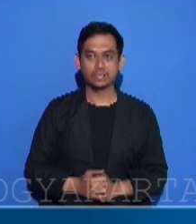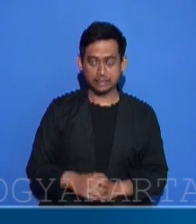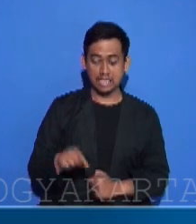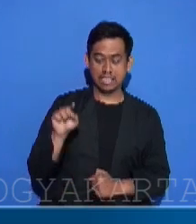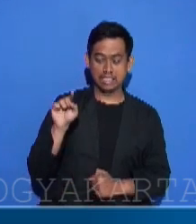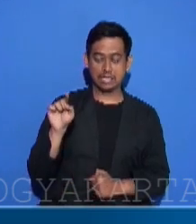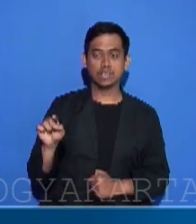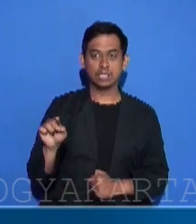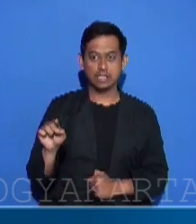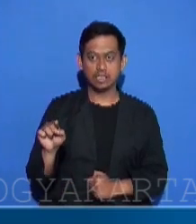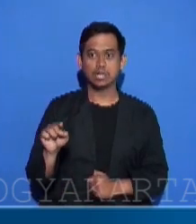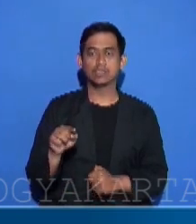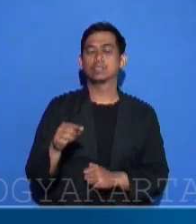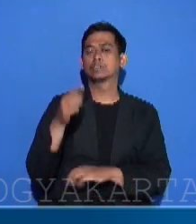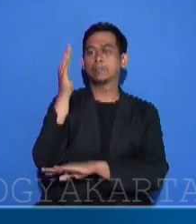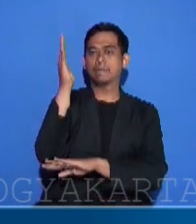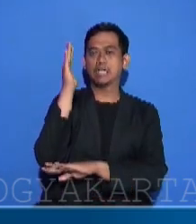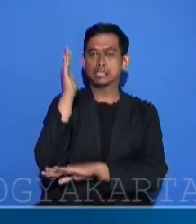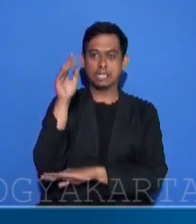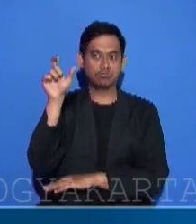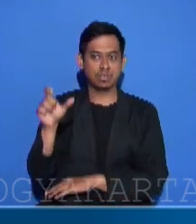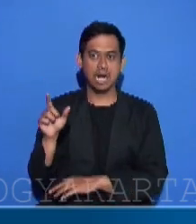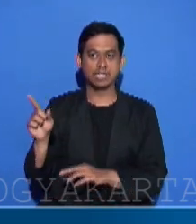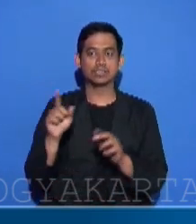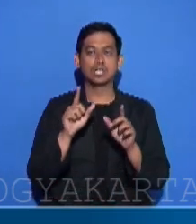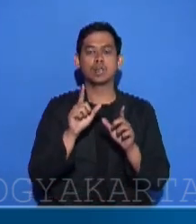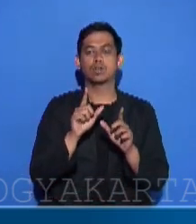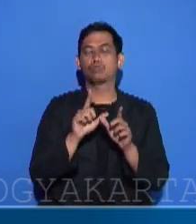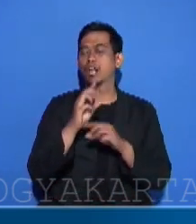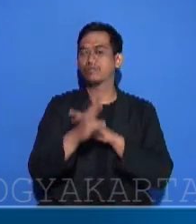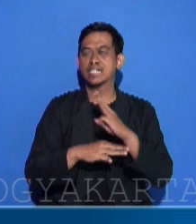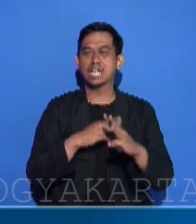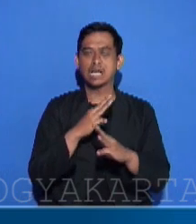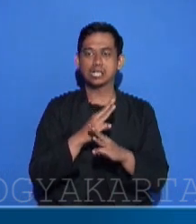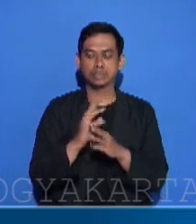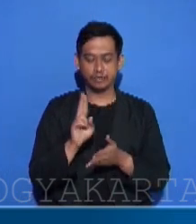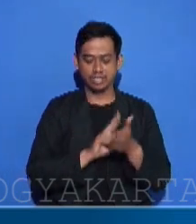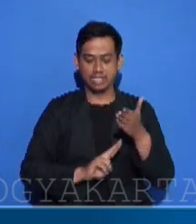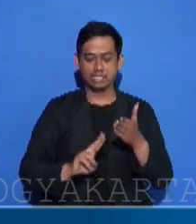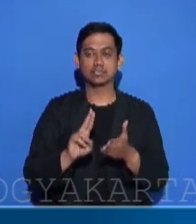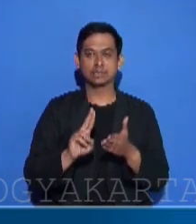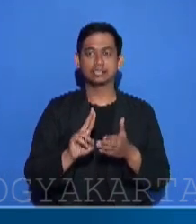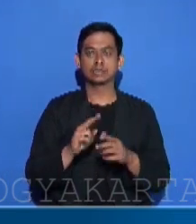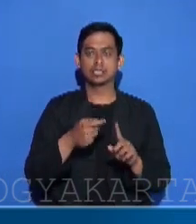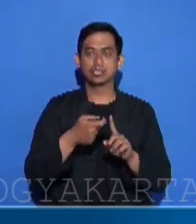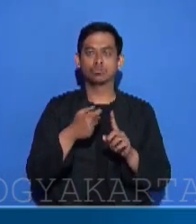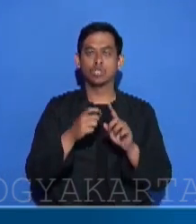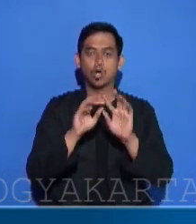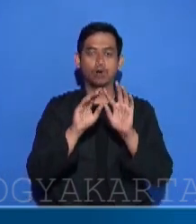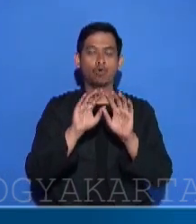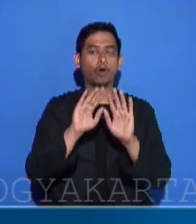selah-selah seminar web th on campus di fakultas ekonomika dan bisnis Universitas Gajah Mada